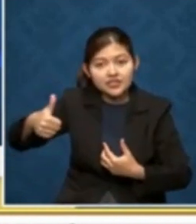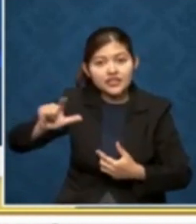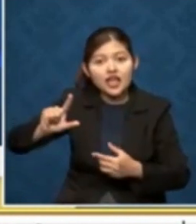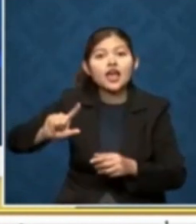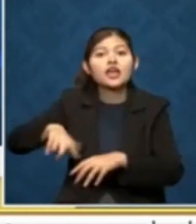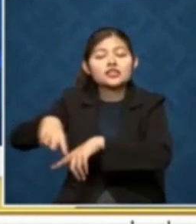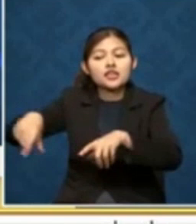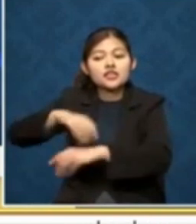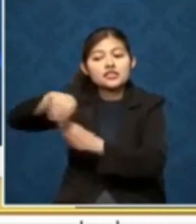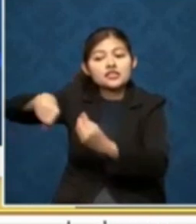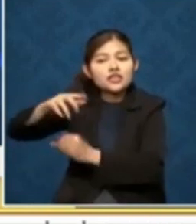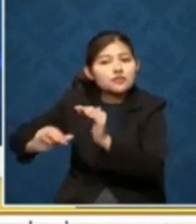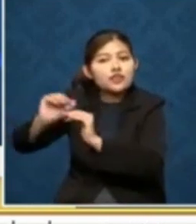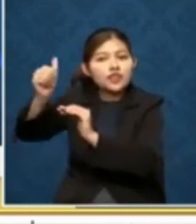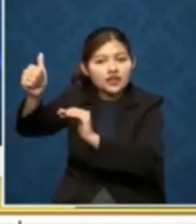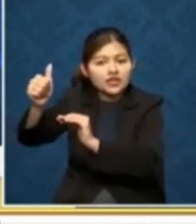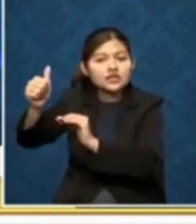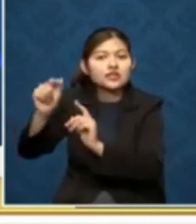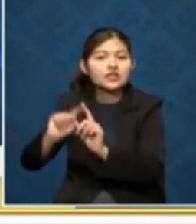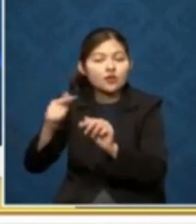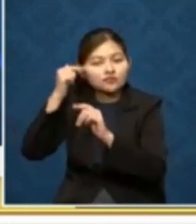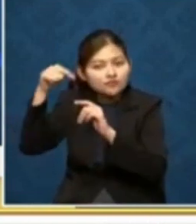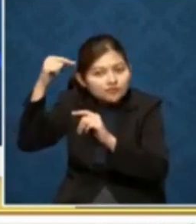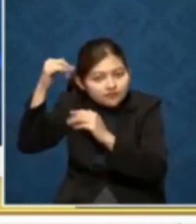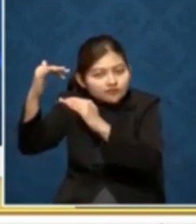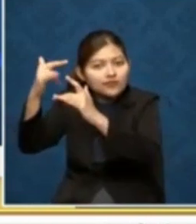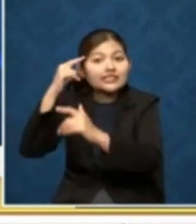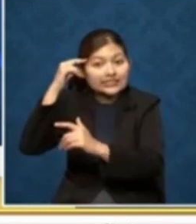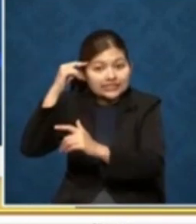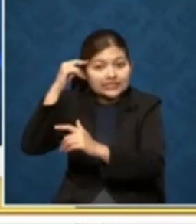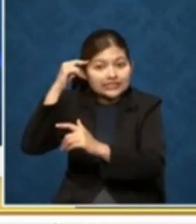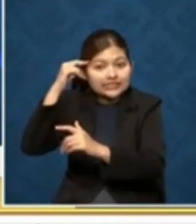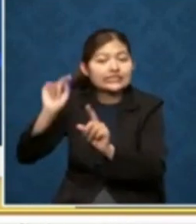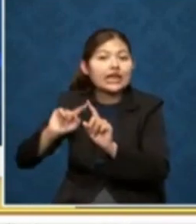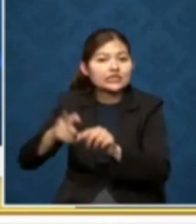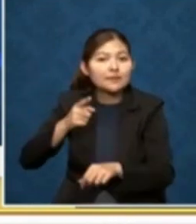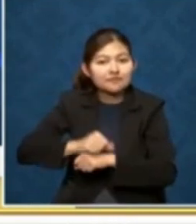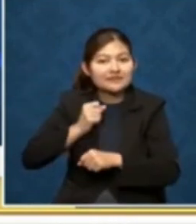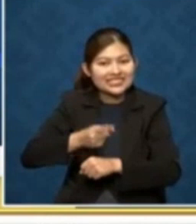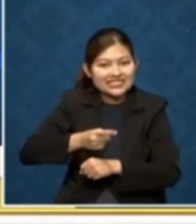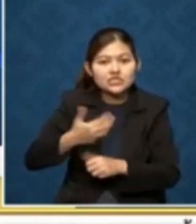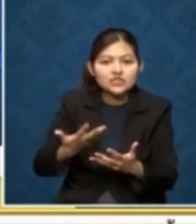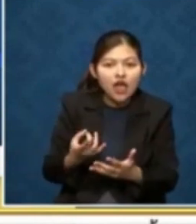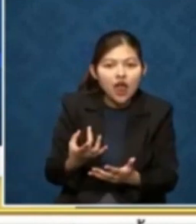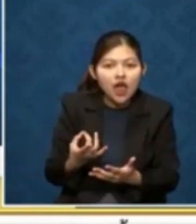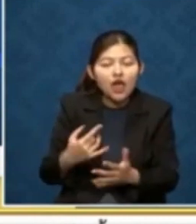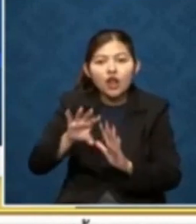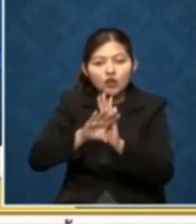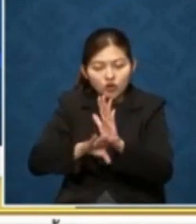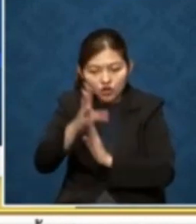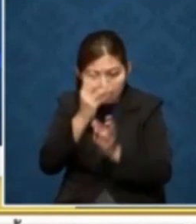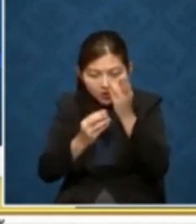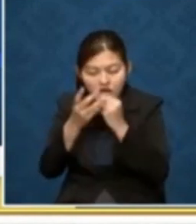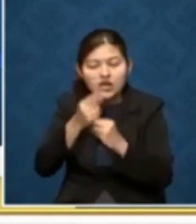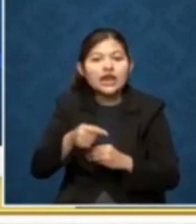ที่ทำให้เศรษฐกิจดีขึ้นกว่าเดิมแต่นั่นแหละค่ะมันก็คือความฝันที่เราคิดกันเอาไว้ความจริงคืออะไรเราคงต้องศึกษากันให้ถี่ถ้วนนะคะเพราะฉะนั้นดิ